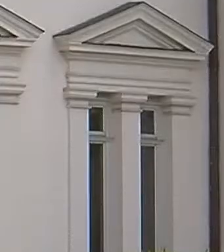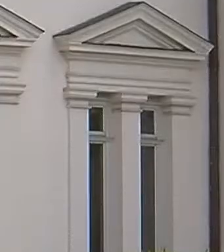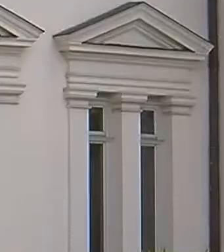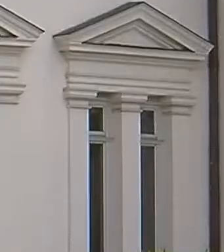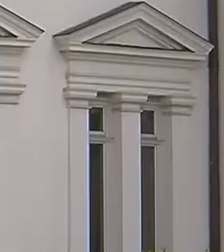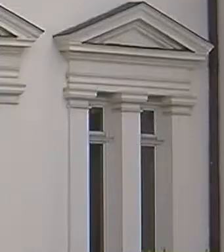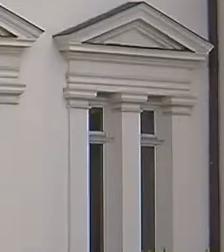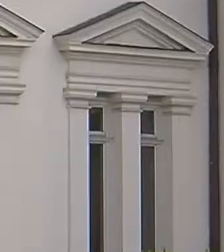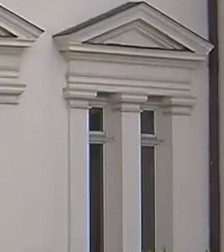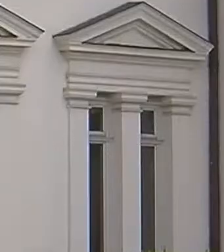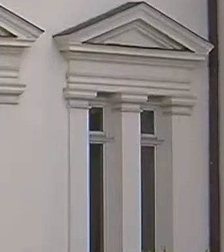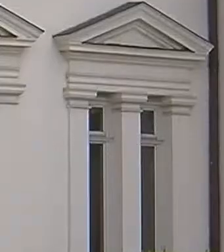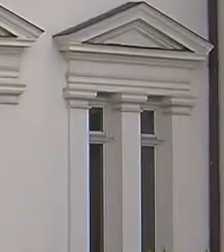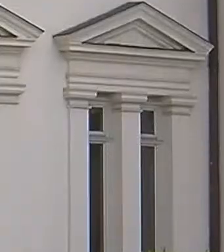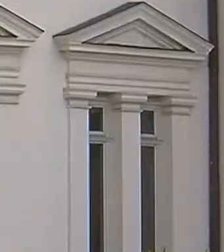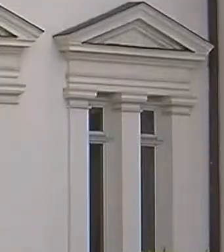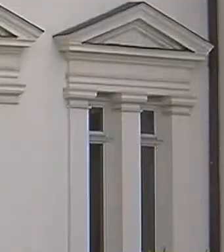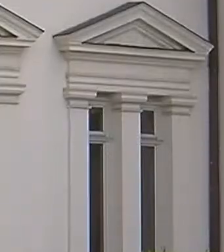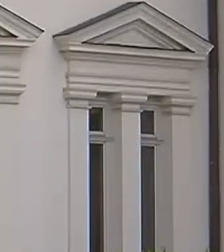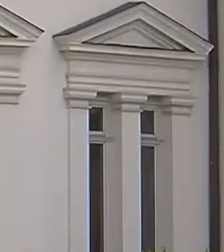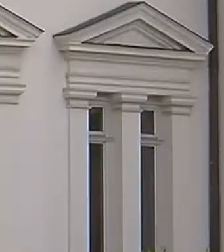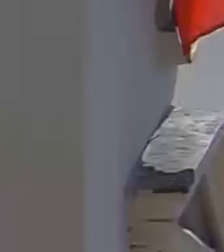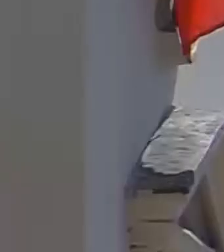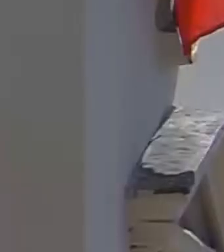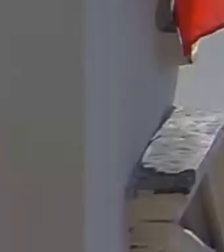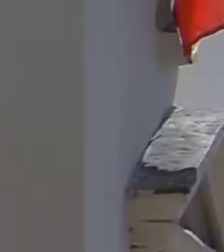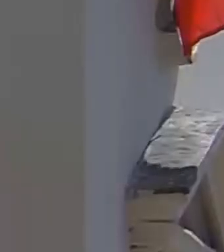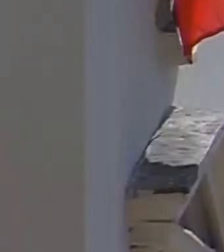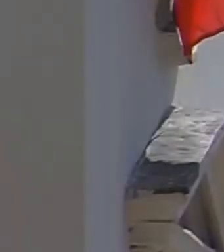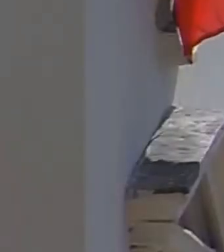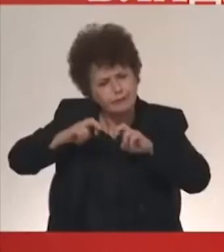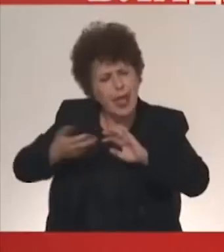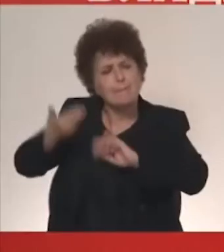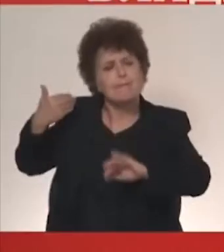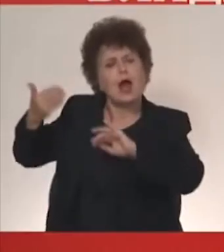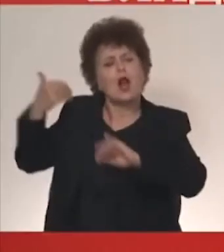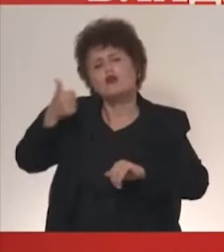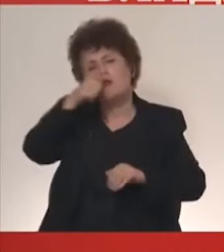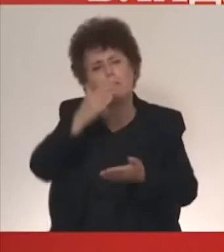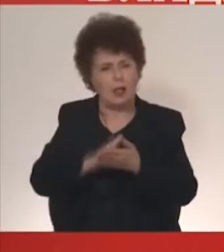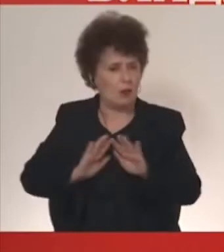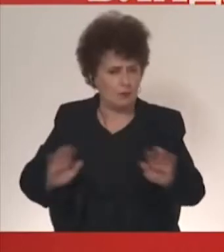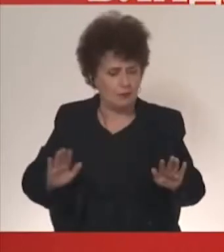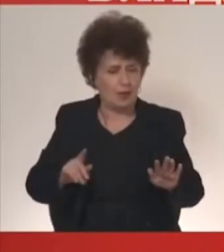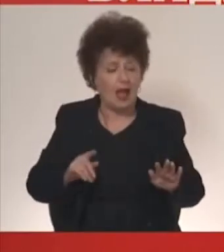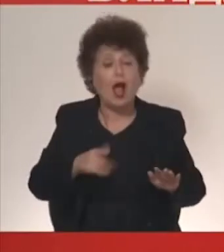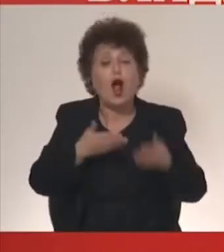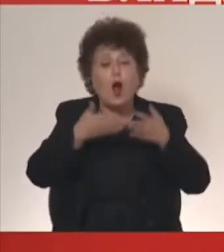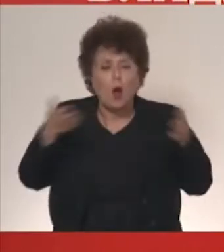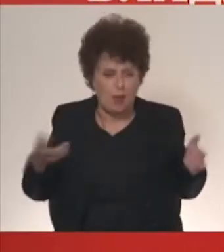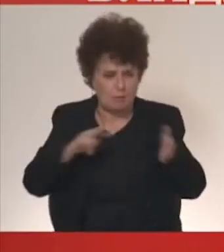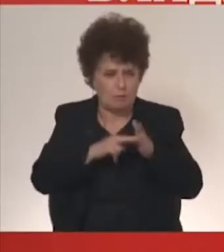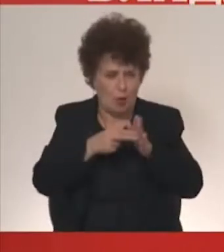në përparimin e bisedimeve qëndron tek atmosfera e shantazheve që vin nga pala bulgare. Golemi od problem za